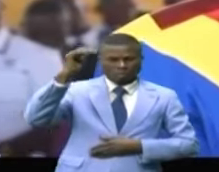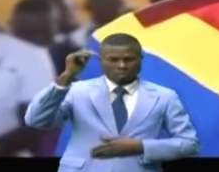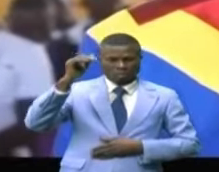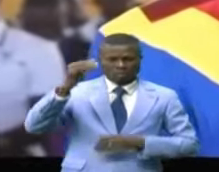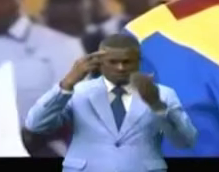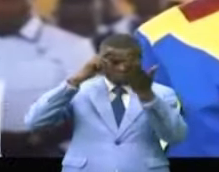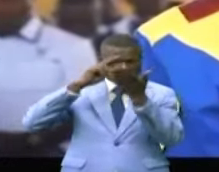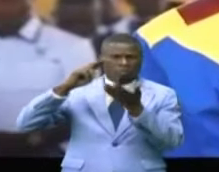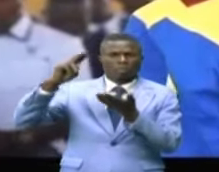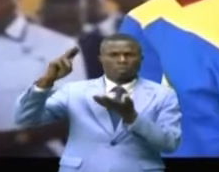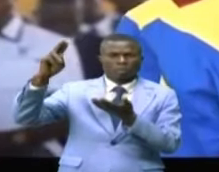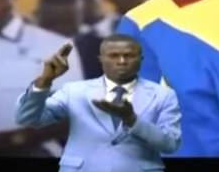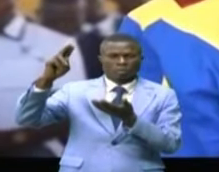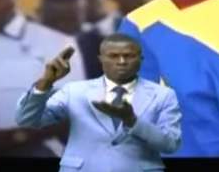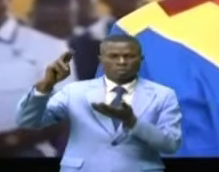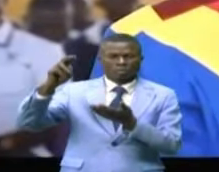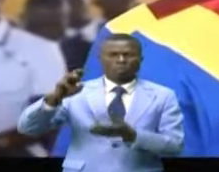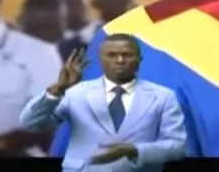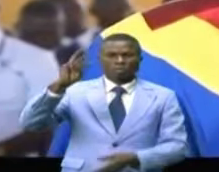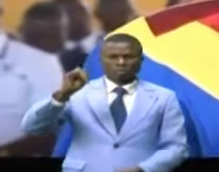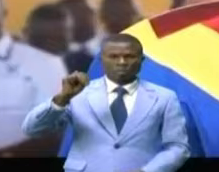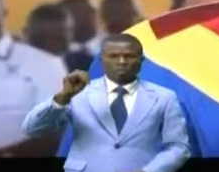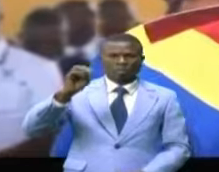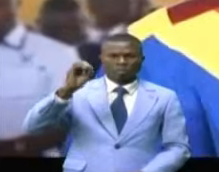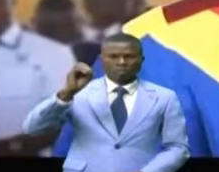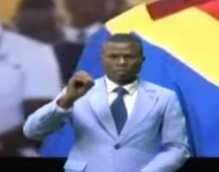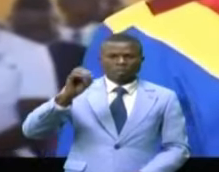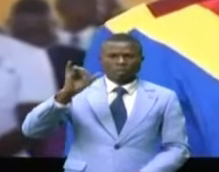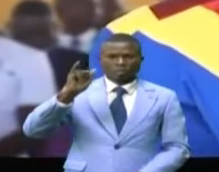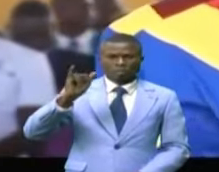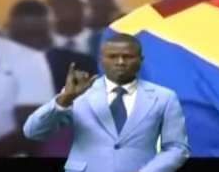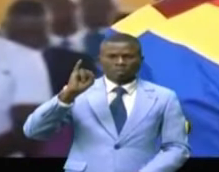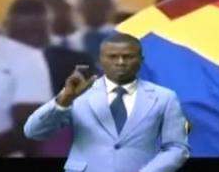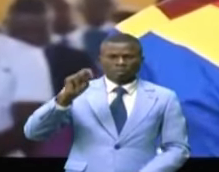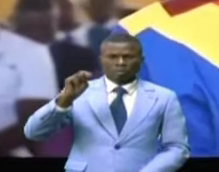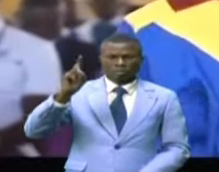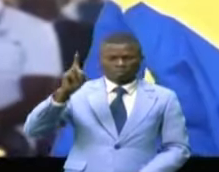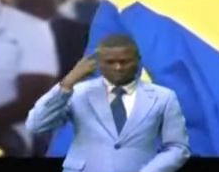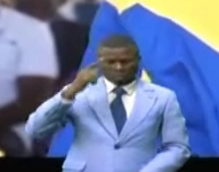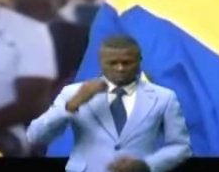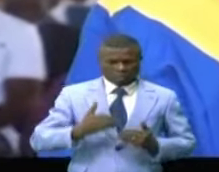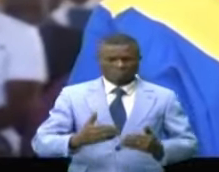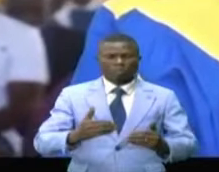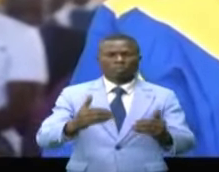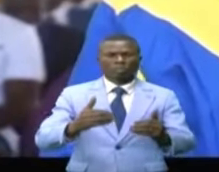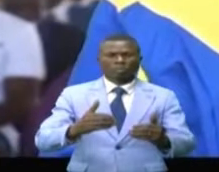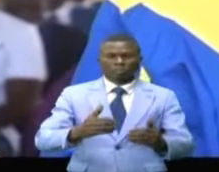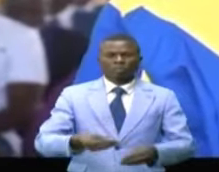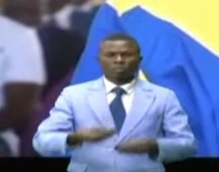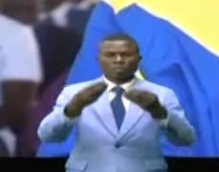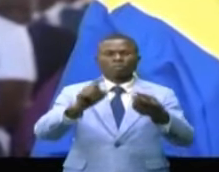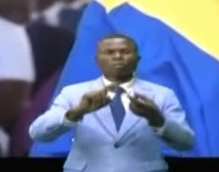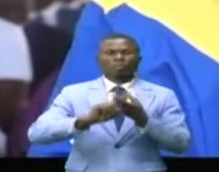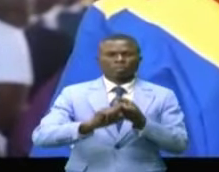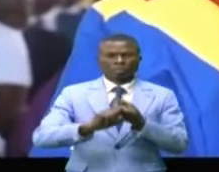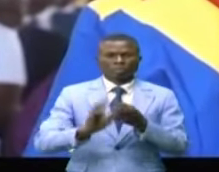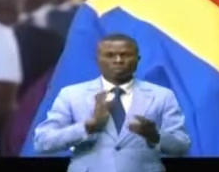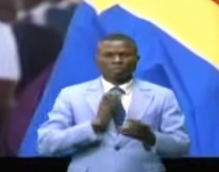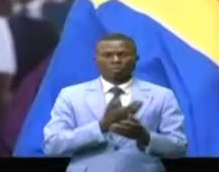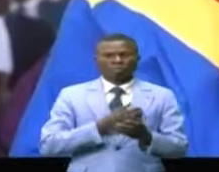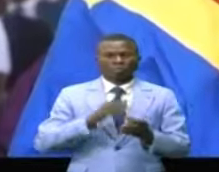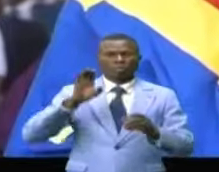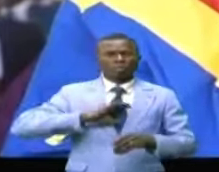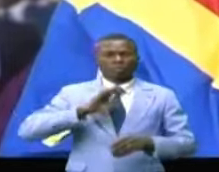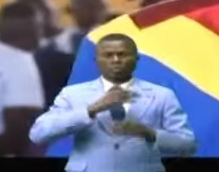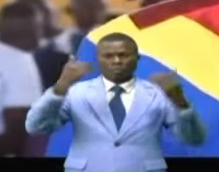universitaire, Mouyindou Nzangi, pour avoir continué à faire confiance à notre comité